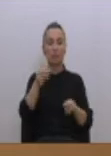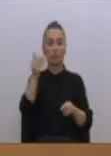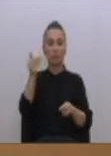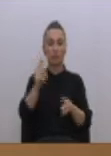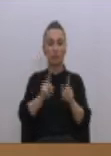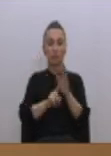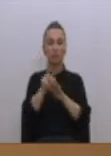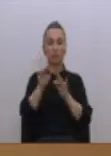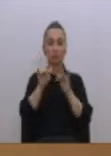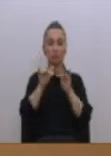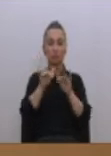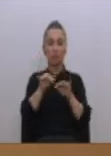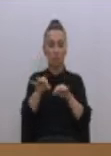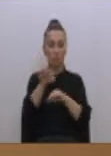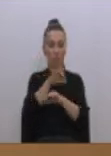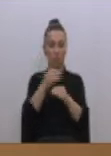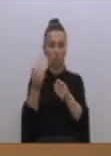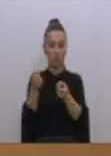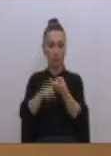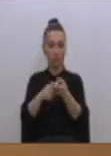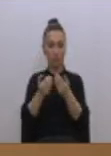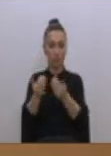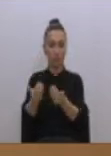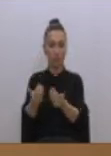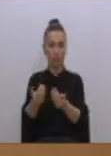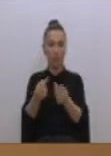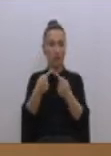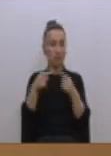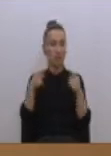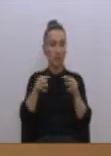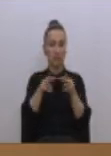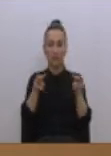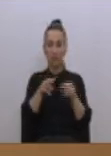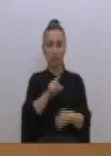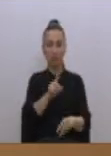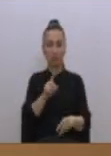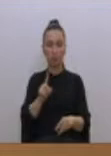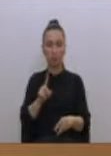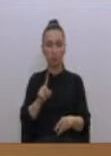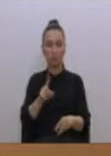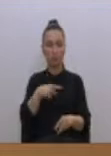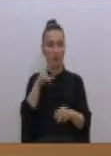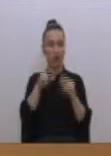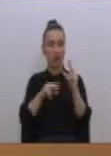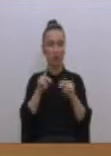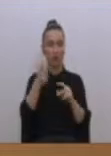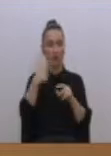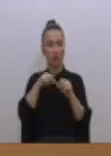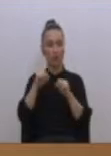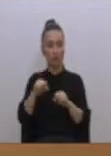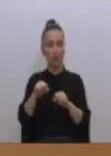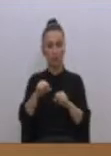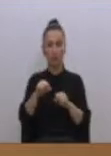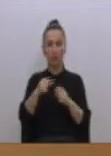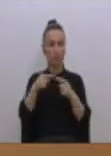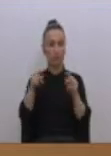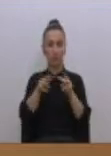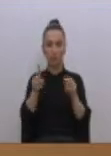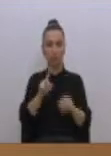განხორციელებულ ინფრასტრუქტურულ პროექტებზე. სხვა სამინისტროებს არ ვათვლია ხარ თავდაცვის სამინისტროს და არ